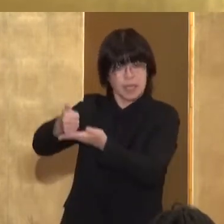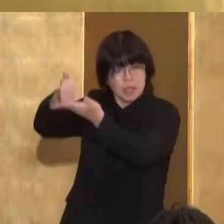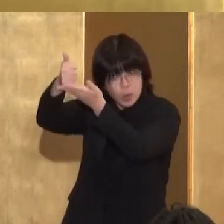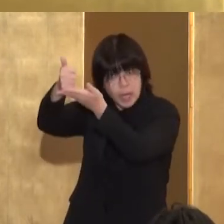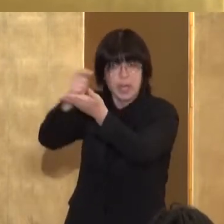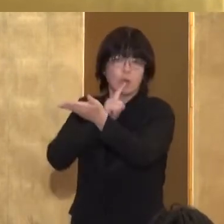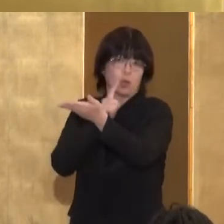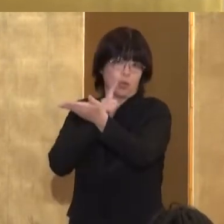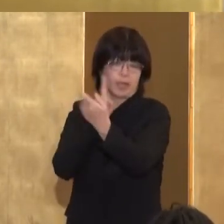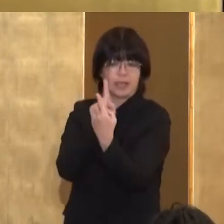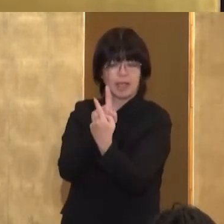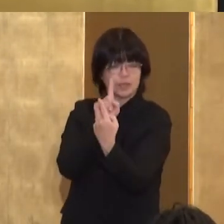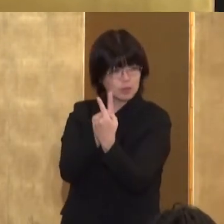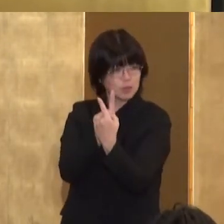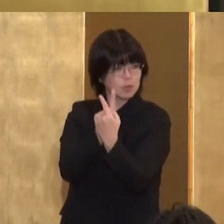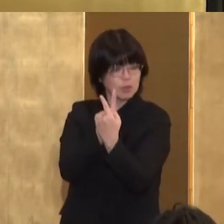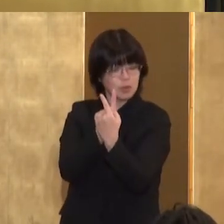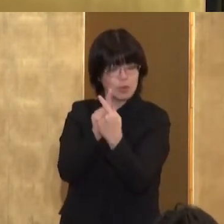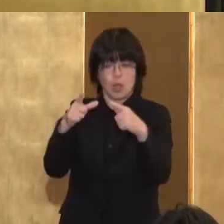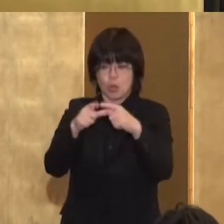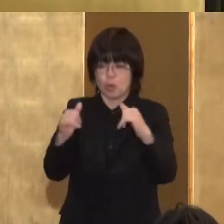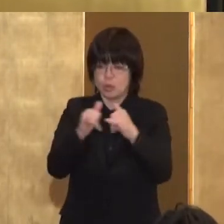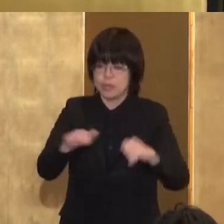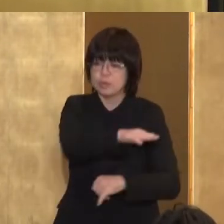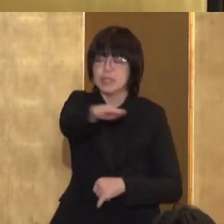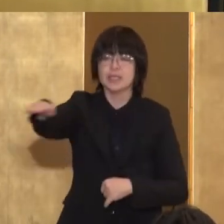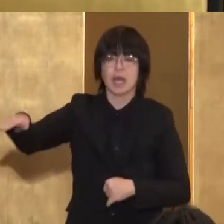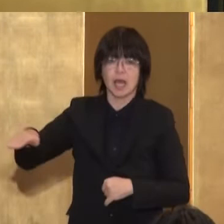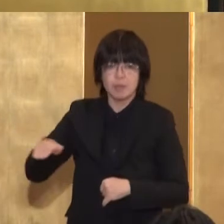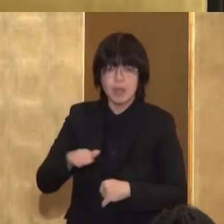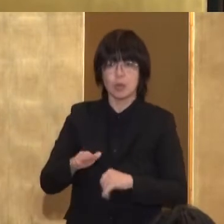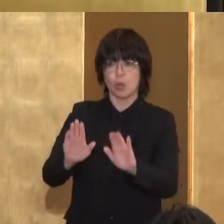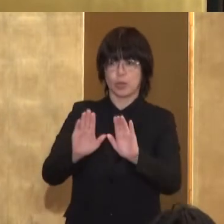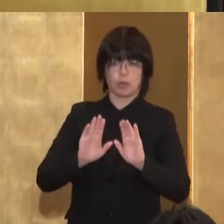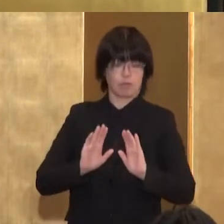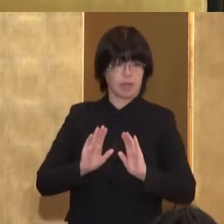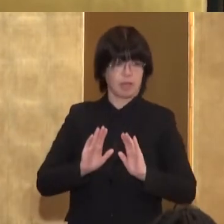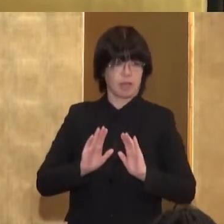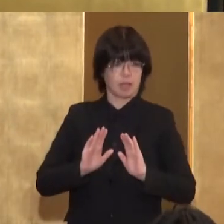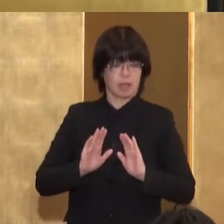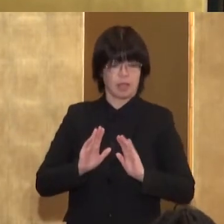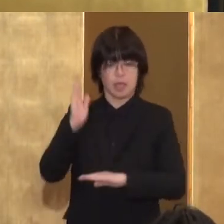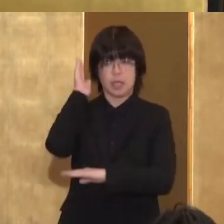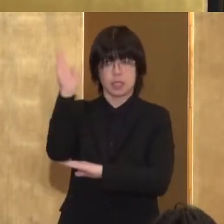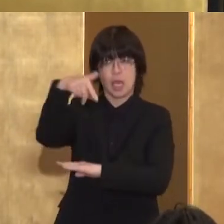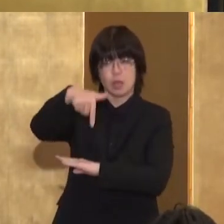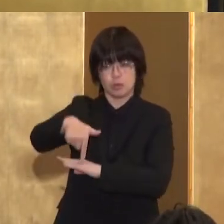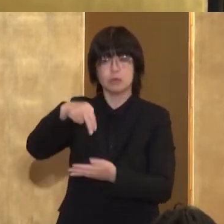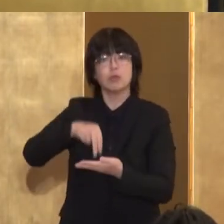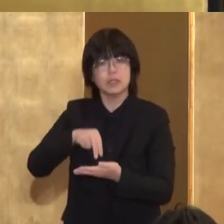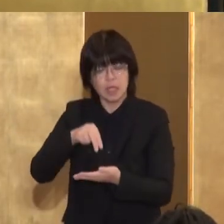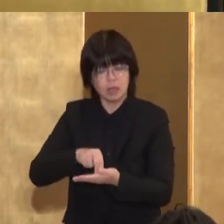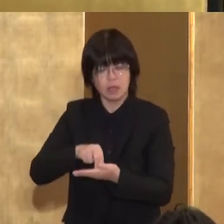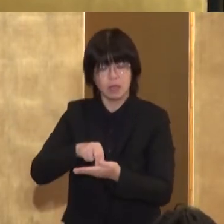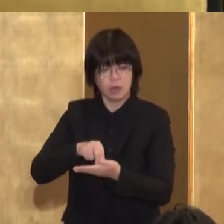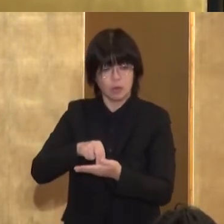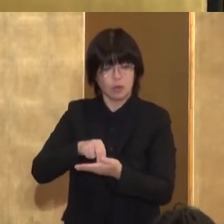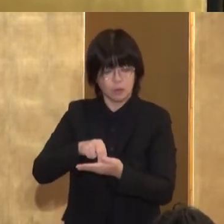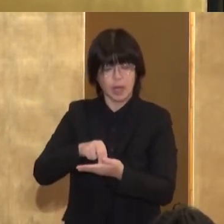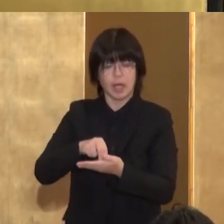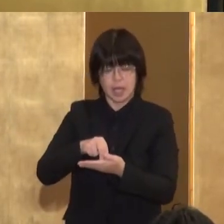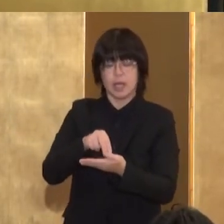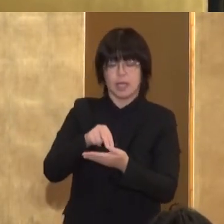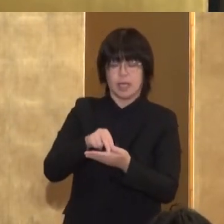言葉に対する国民の皆様の受け止めを政府としては受け、現